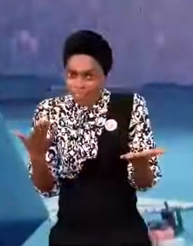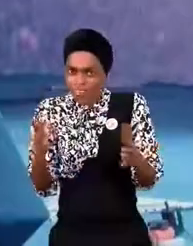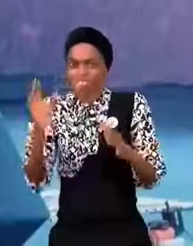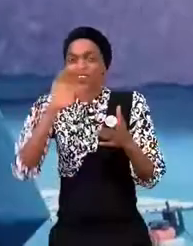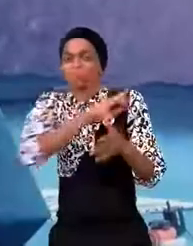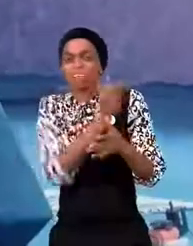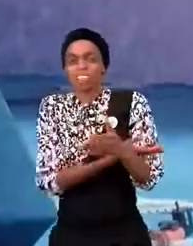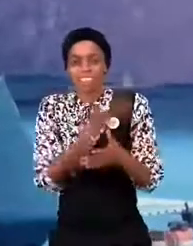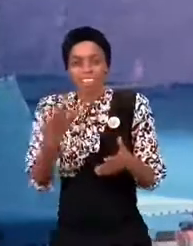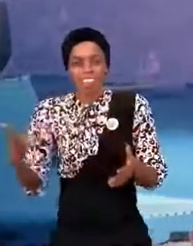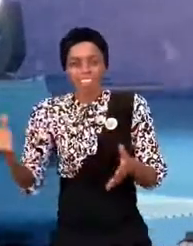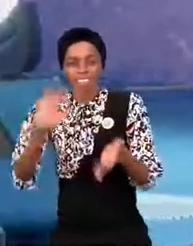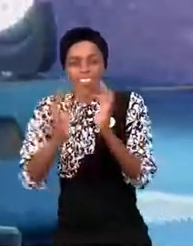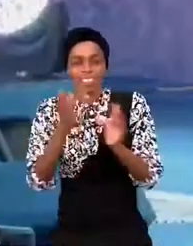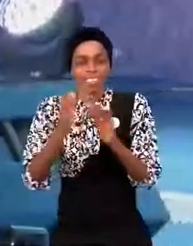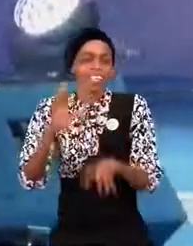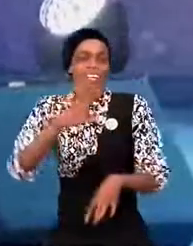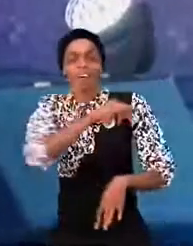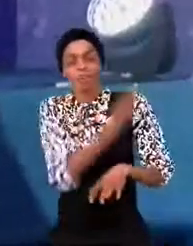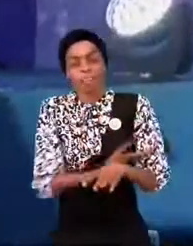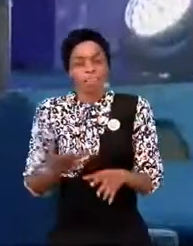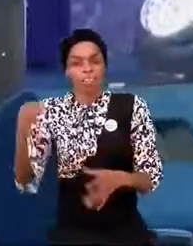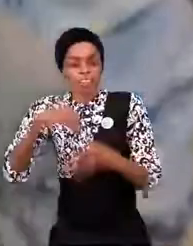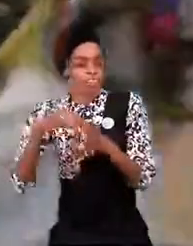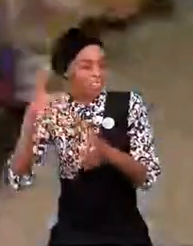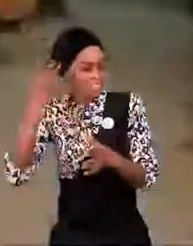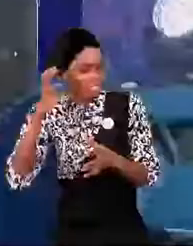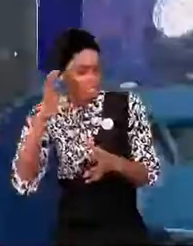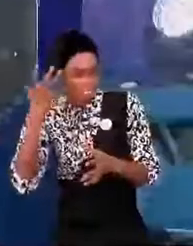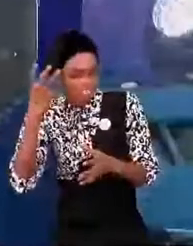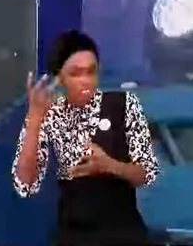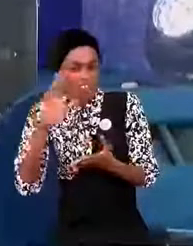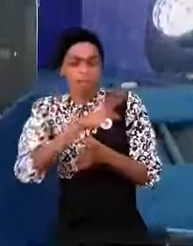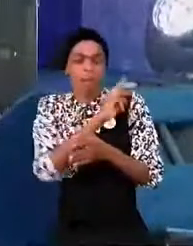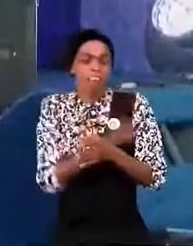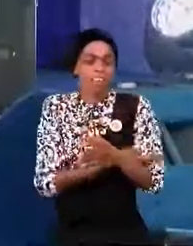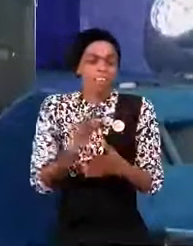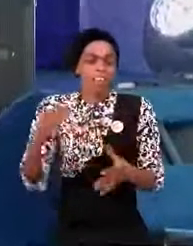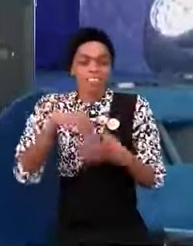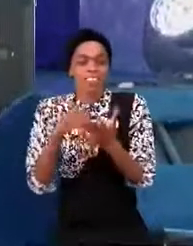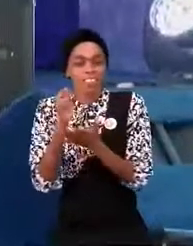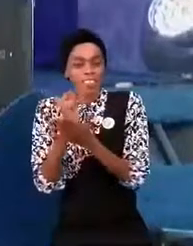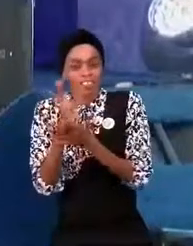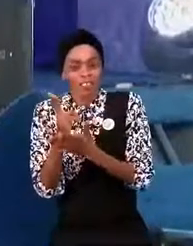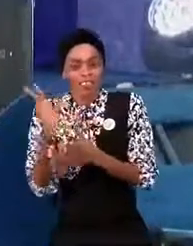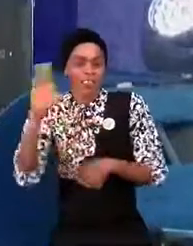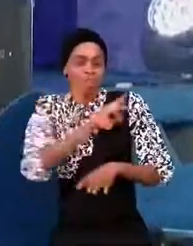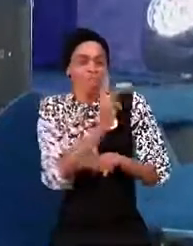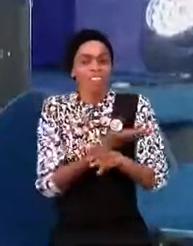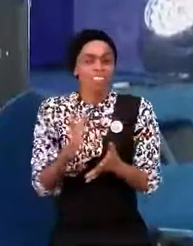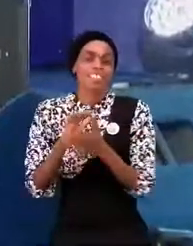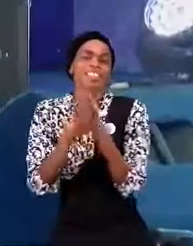télévision, les choses puissantes. Félicitations ce soir. Tu es face à face avec